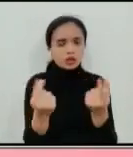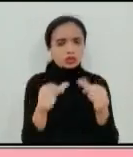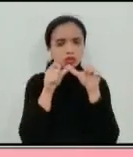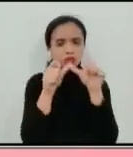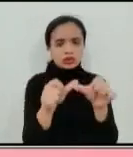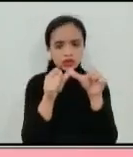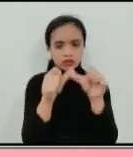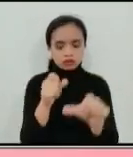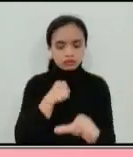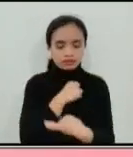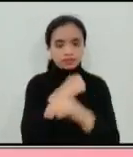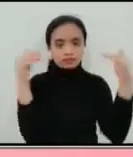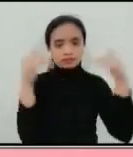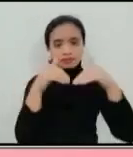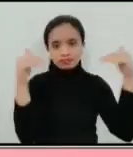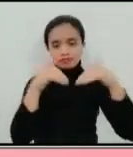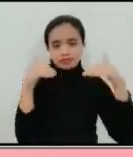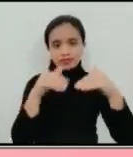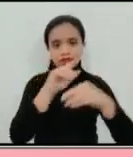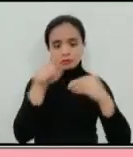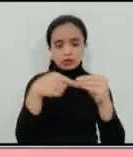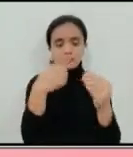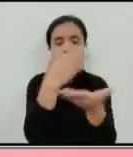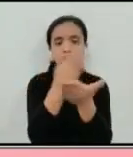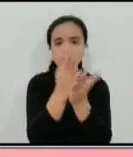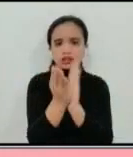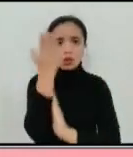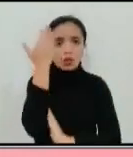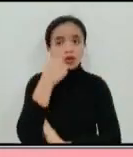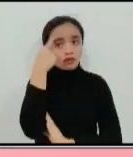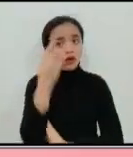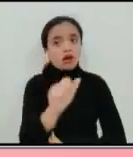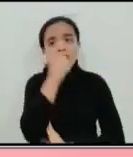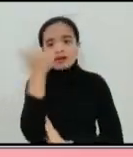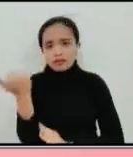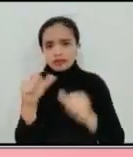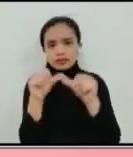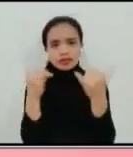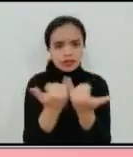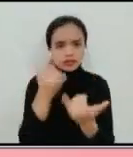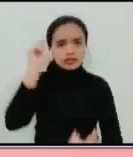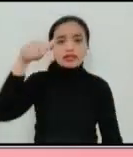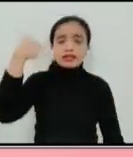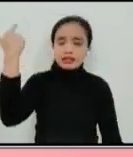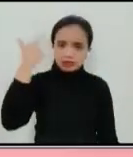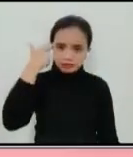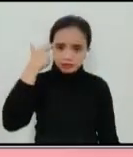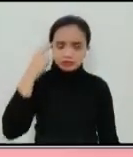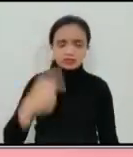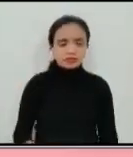ang deliberasyon ng budget para naman sa iba pang ahensya ng pamahalaan. Mela Lesmoras para sa Bayan.